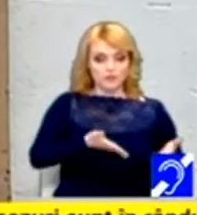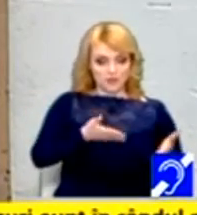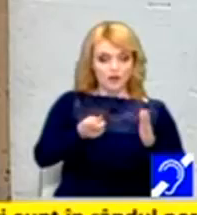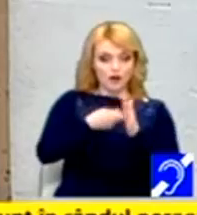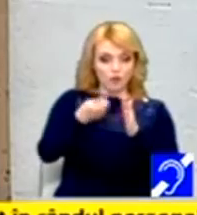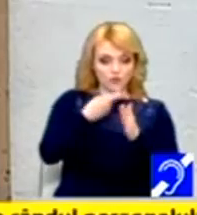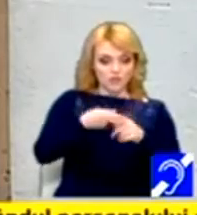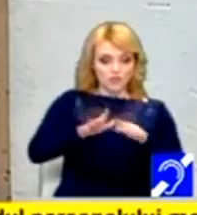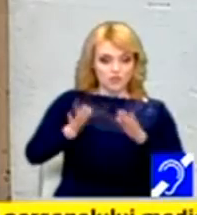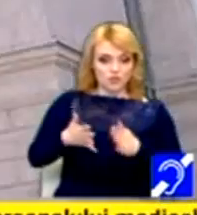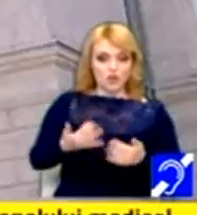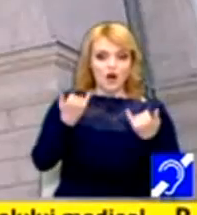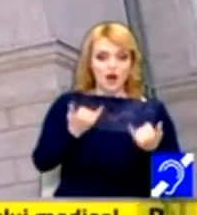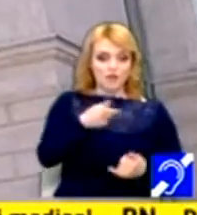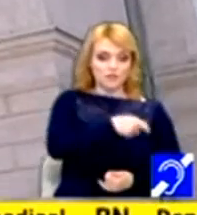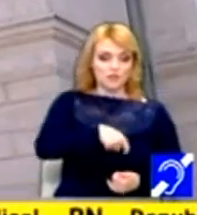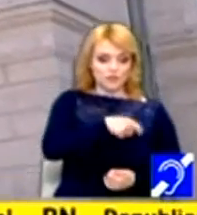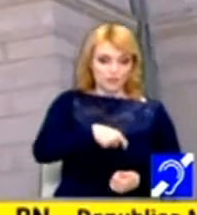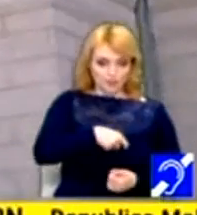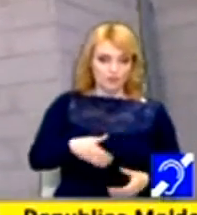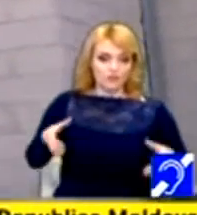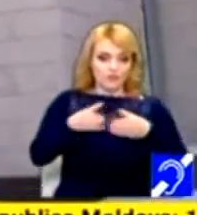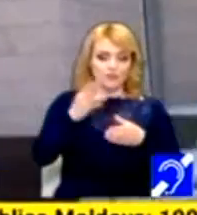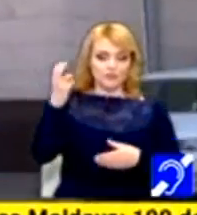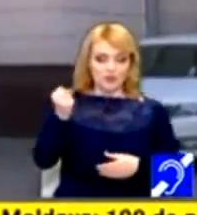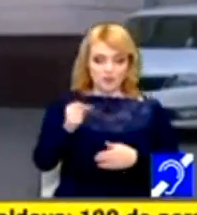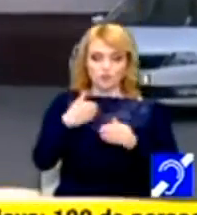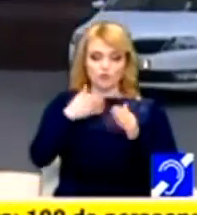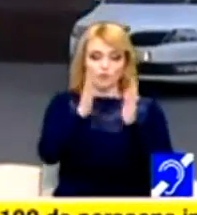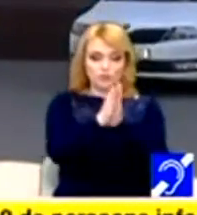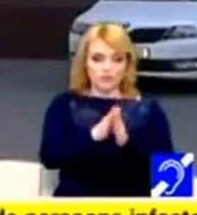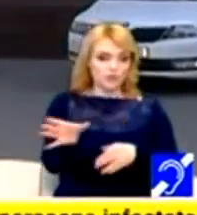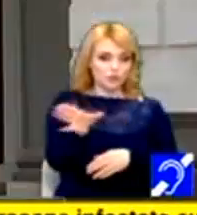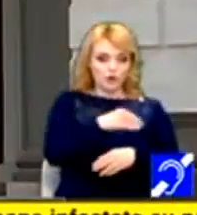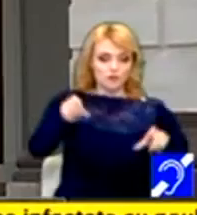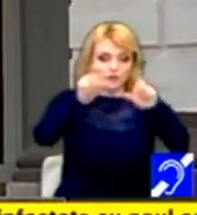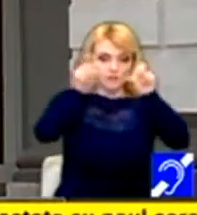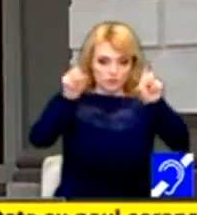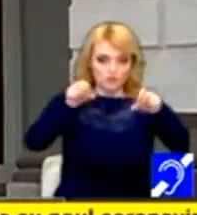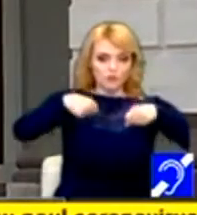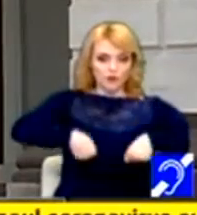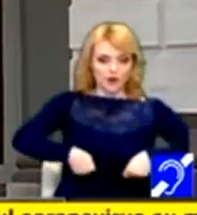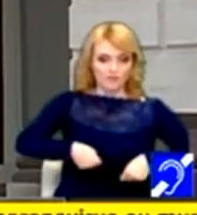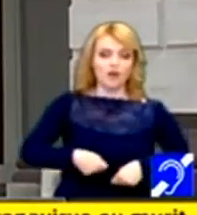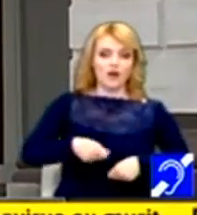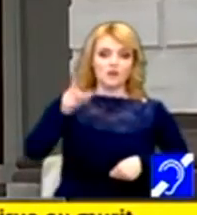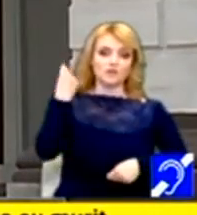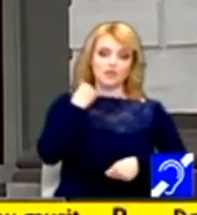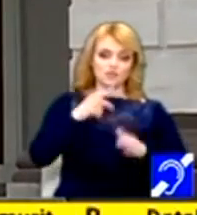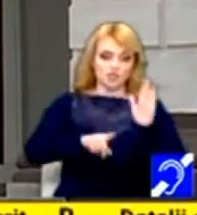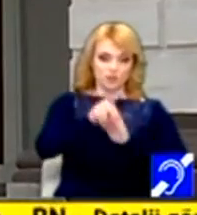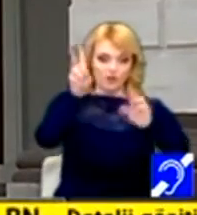caz. Astăzi, deputatul Vasile Năstase de la platforma DA a spus că va solicita instituțiilor de drept din Marea Britanie să investigheze acest